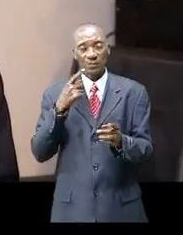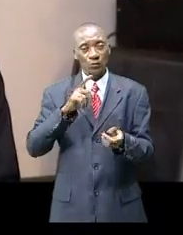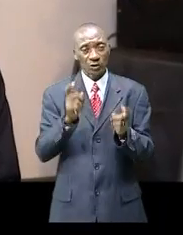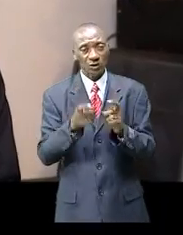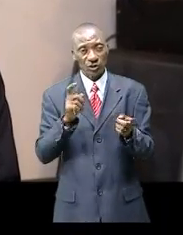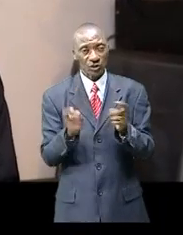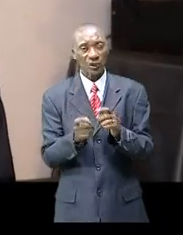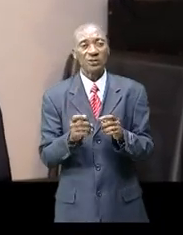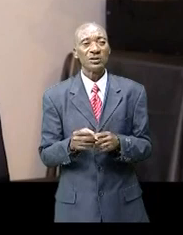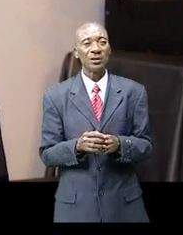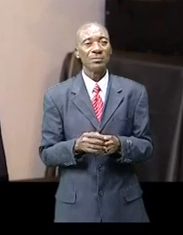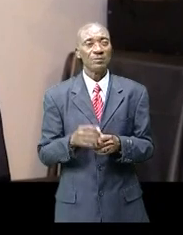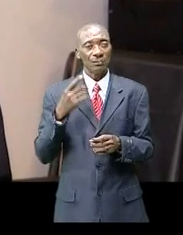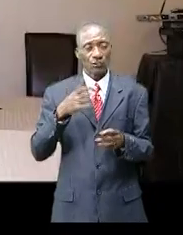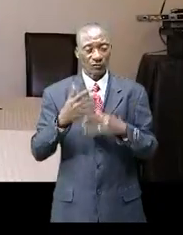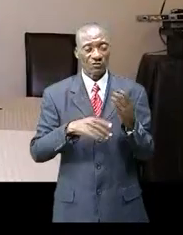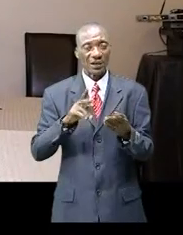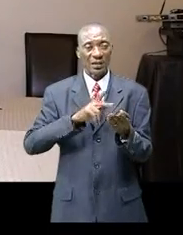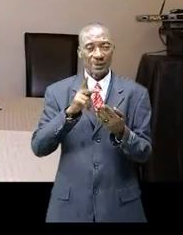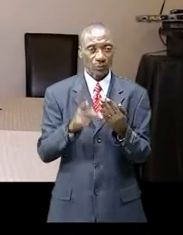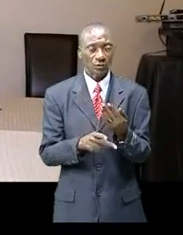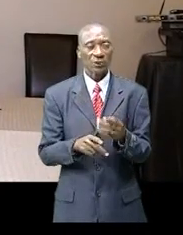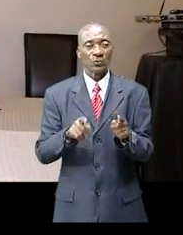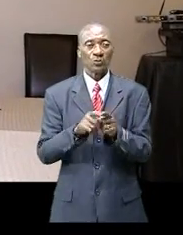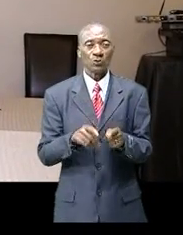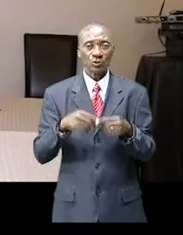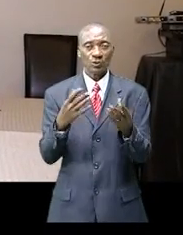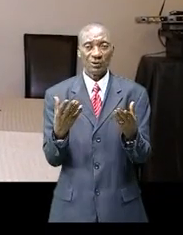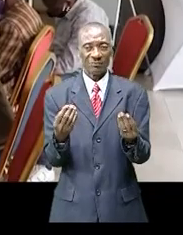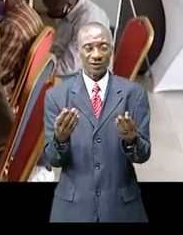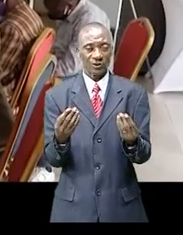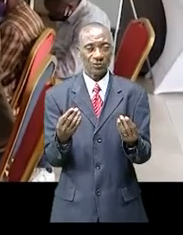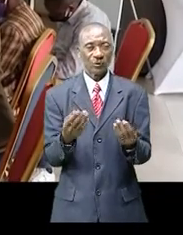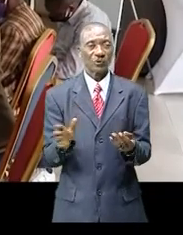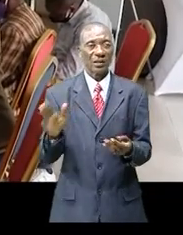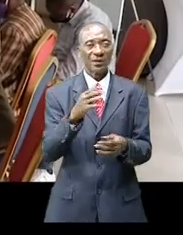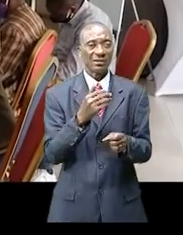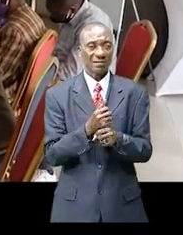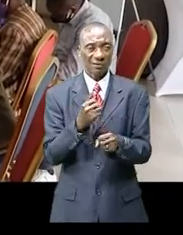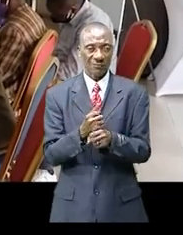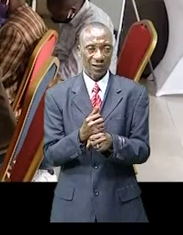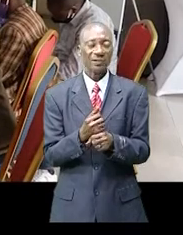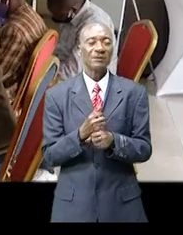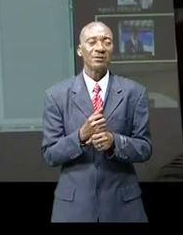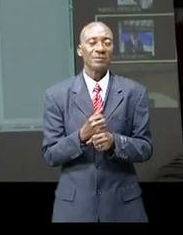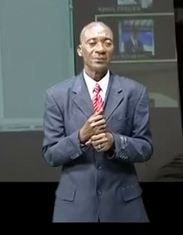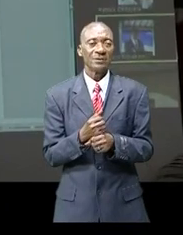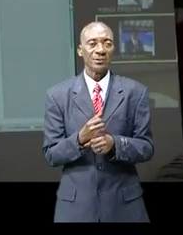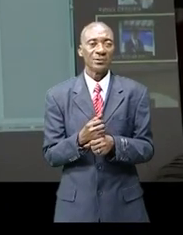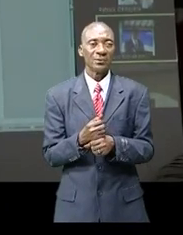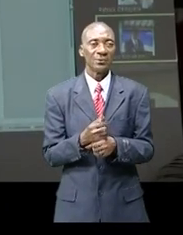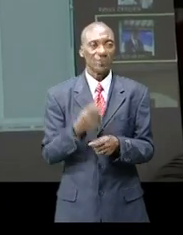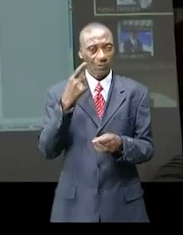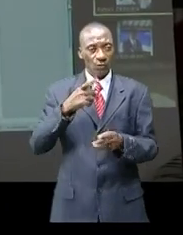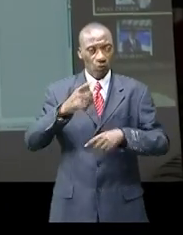implications dans l'élaboration des projets et faciliter leur accréditation au Fonds vert climat et surtout la mise